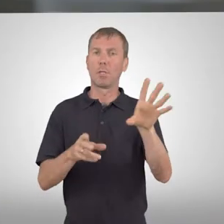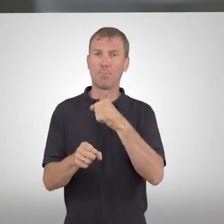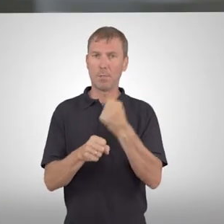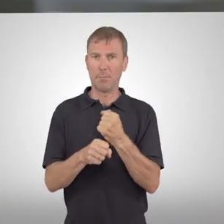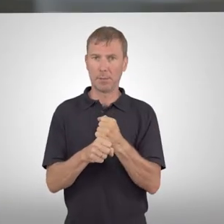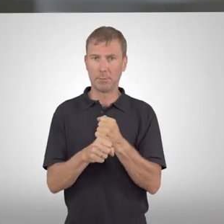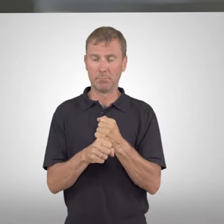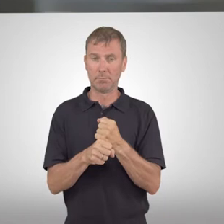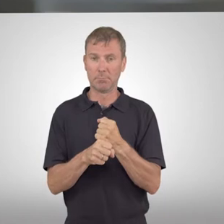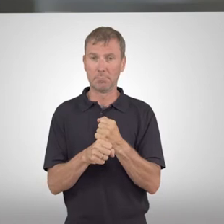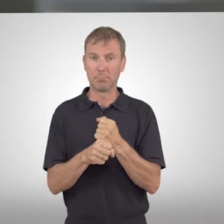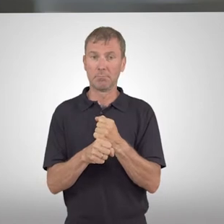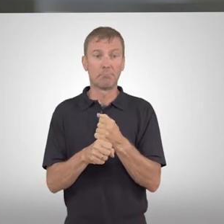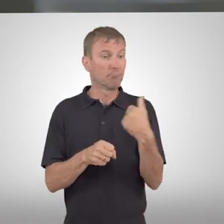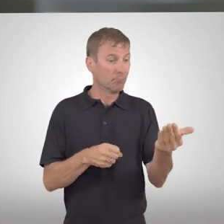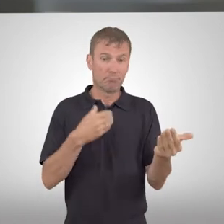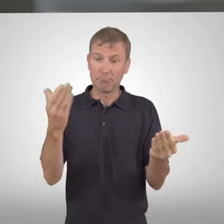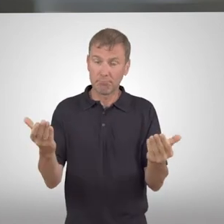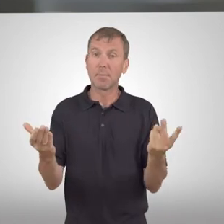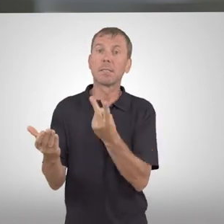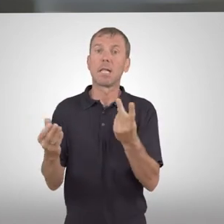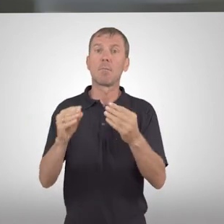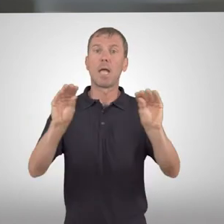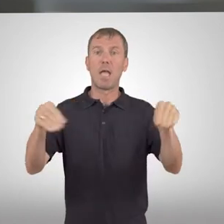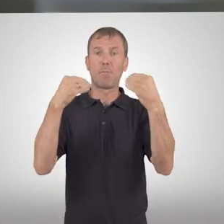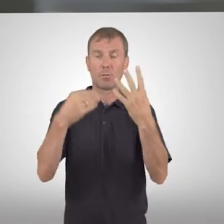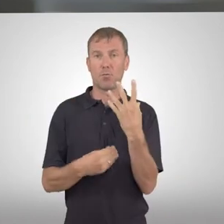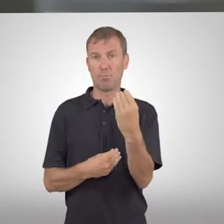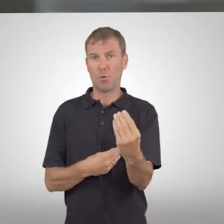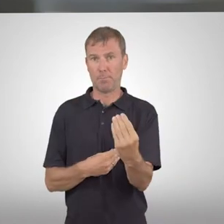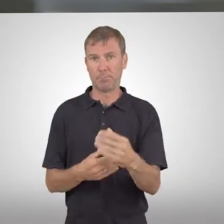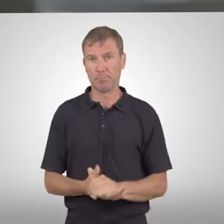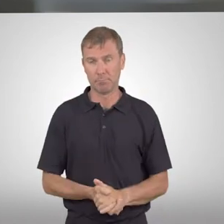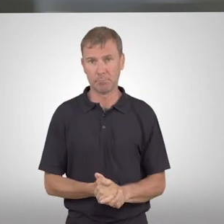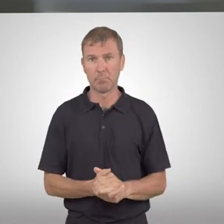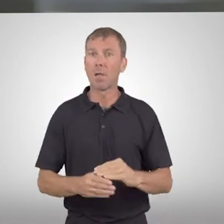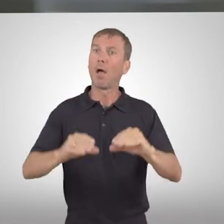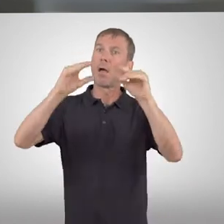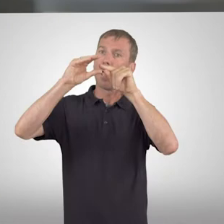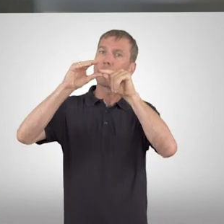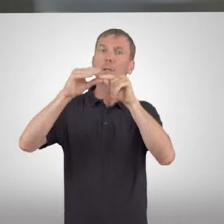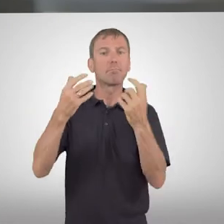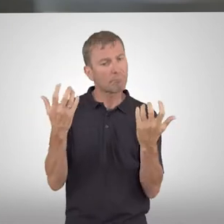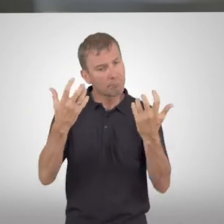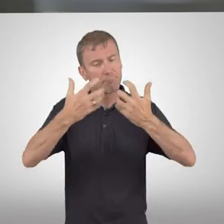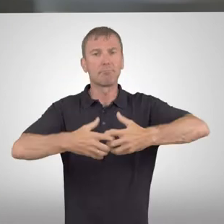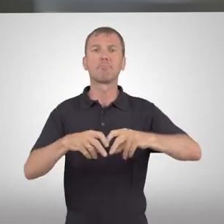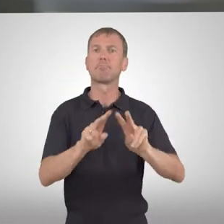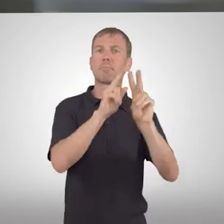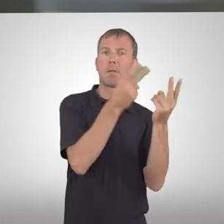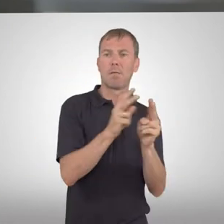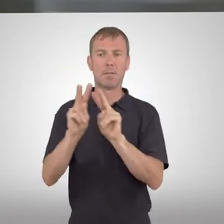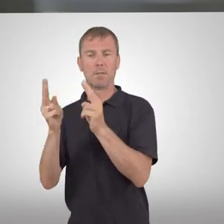hörbehinderter Mitarbeiter. Das heißt, hörende und nichthörende Mitarbeiter bekommen dieselbe Information. Die Datenbrille verbindet